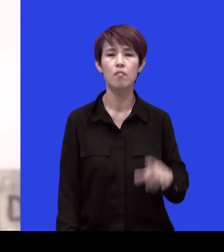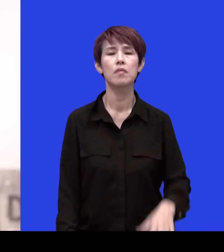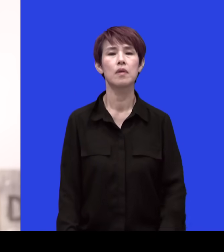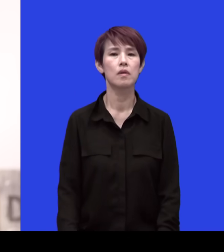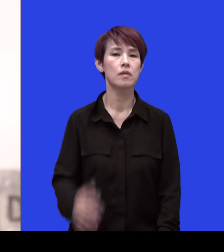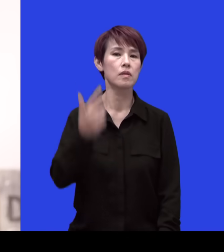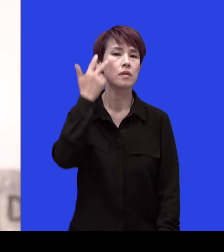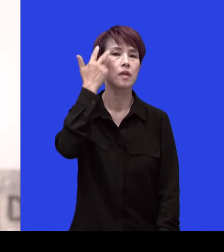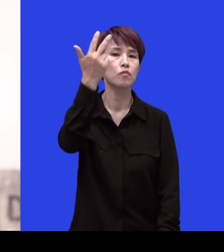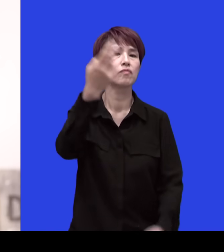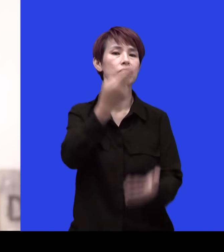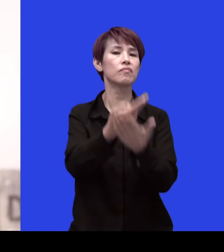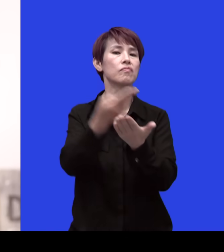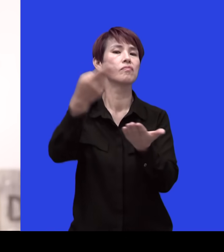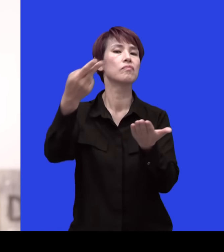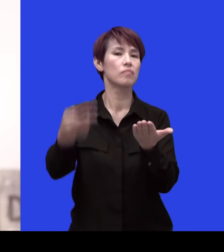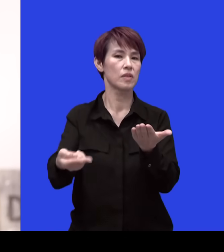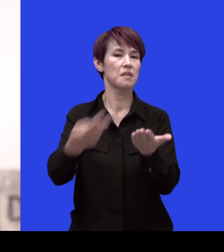일주일 안으로 태어난다.